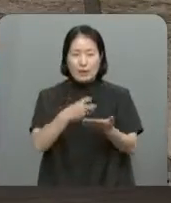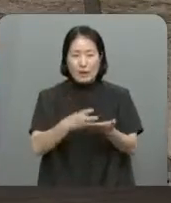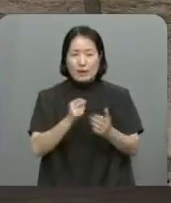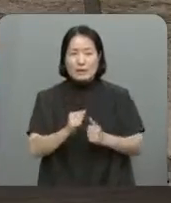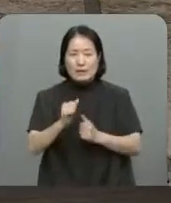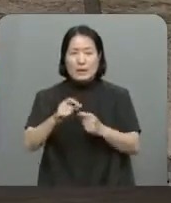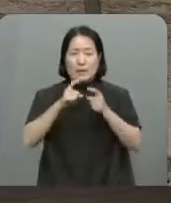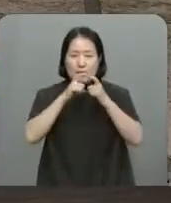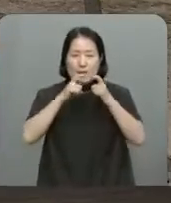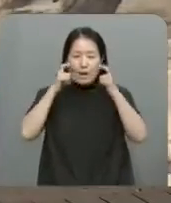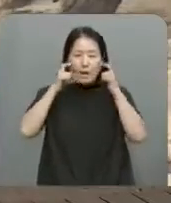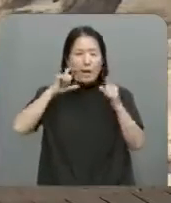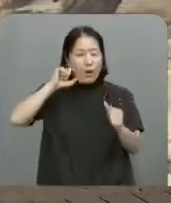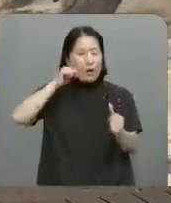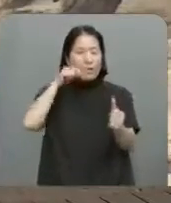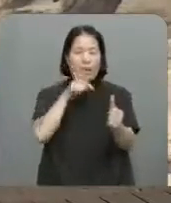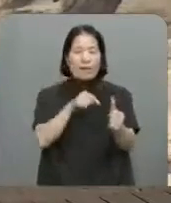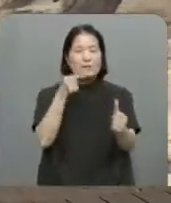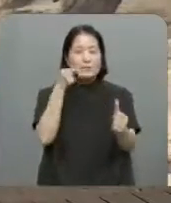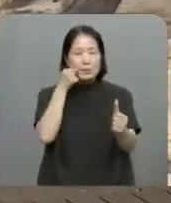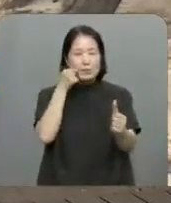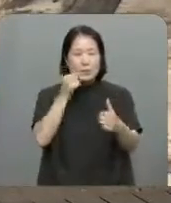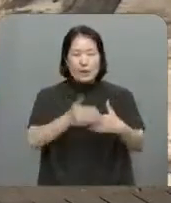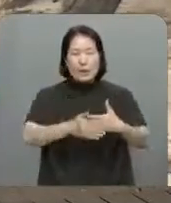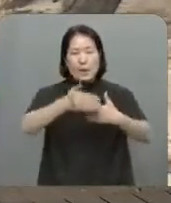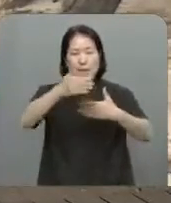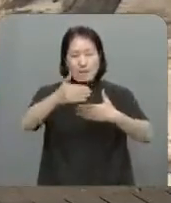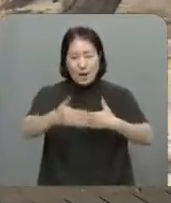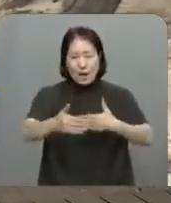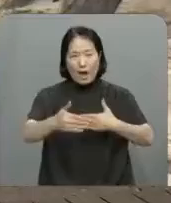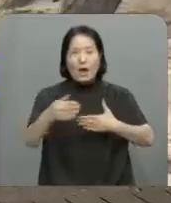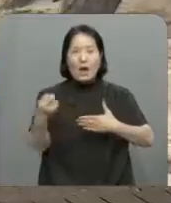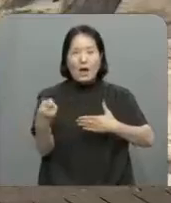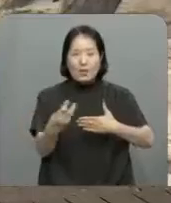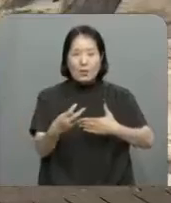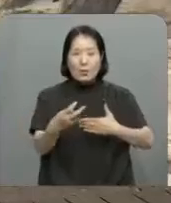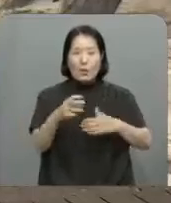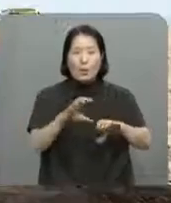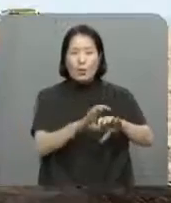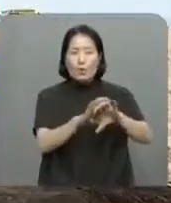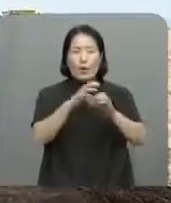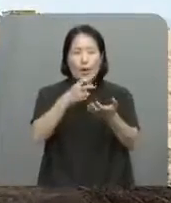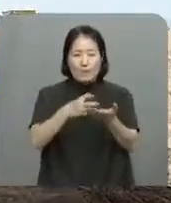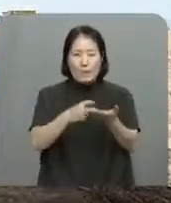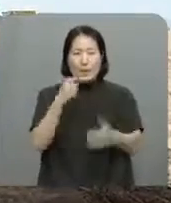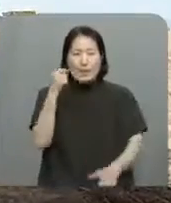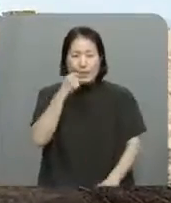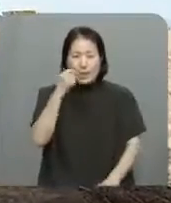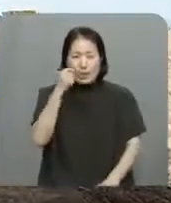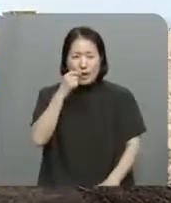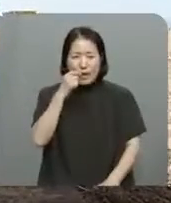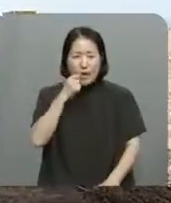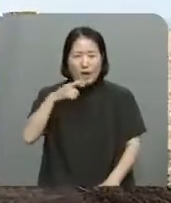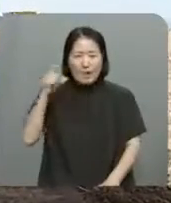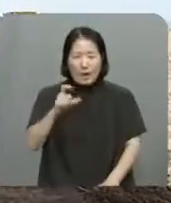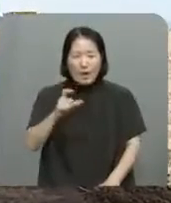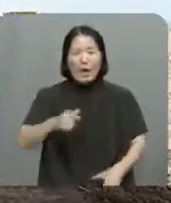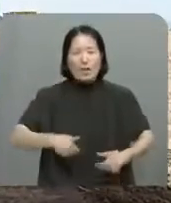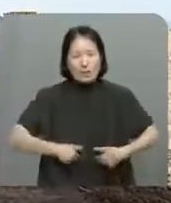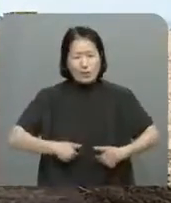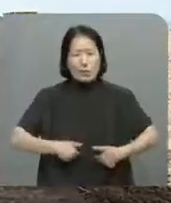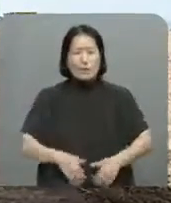쓰기는 강제로 하지는 않되 거리 지키기라든가 이런 방역수칙은 더 철저히 해야 되지 않나 하는 생각을 가지고